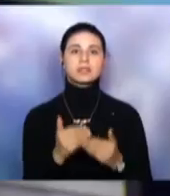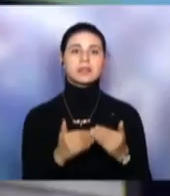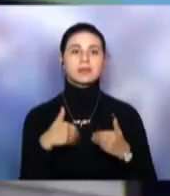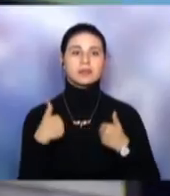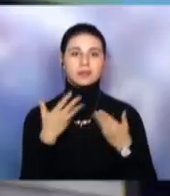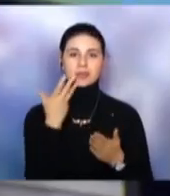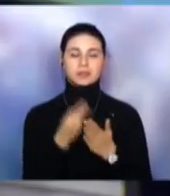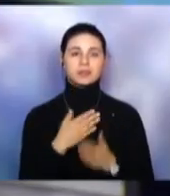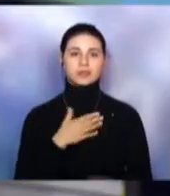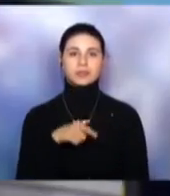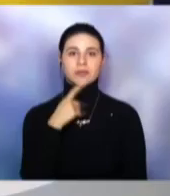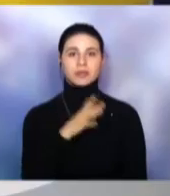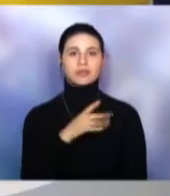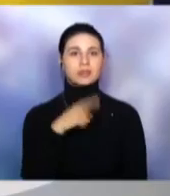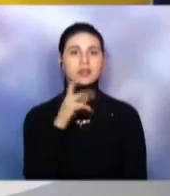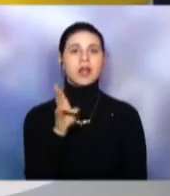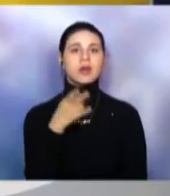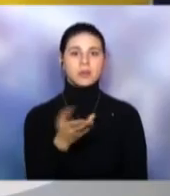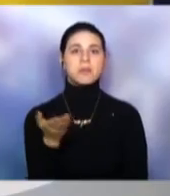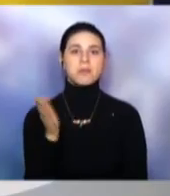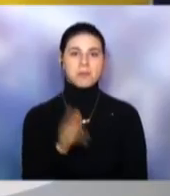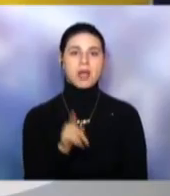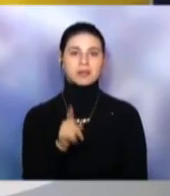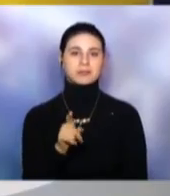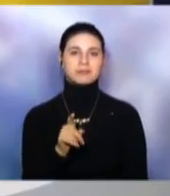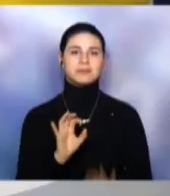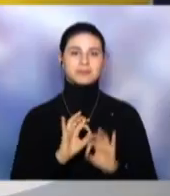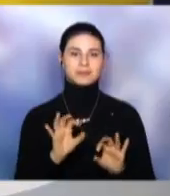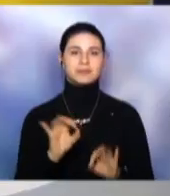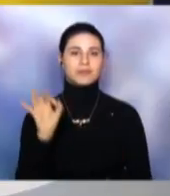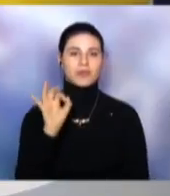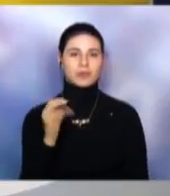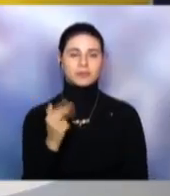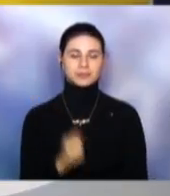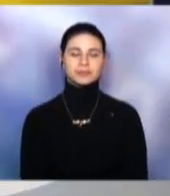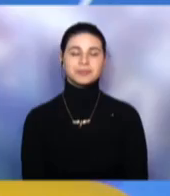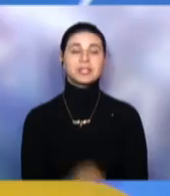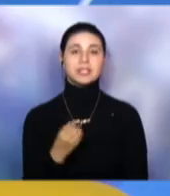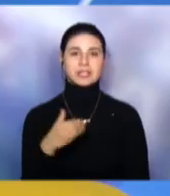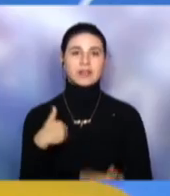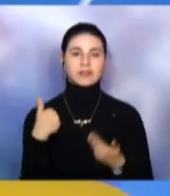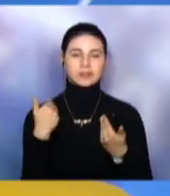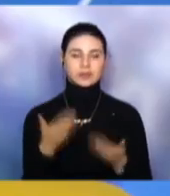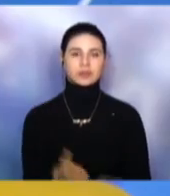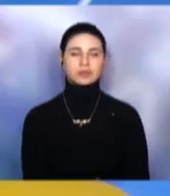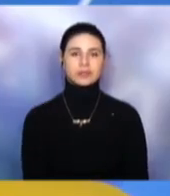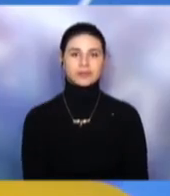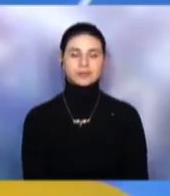მოგილოცო. ჩვენ შევთანხმდით, რომ ამაზე არ ვისაუბროთ, მაგრამ მაინც. ჯიუტათ, კი ბატონო. მორიგი წარმატება უნდა